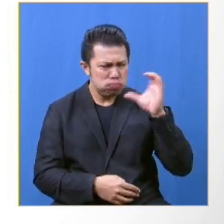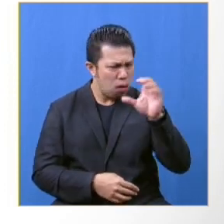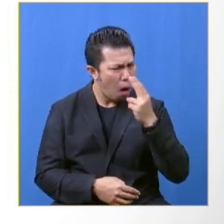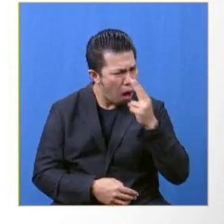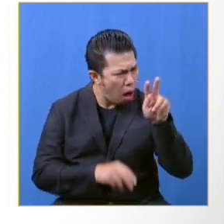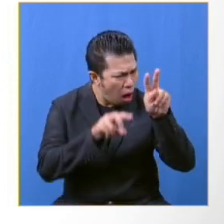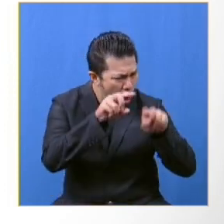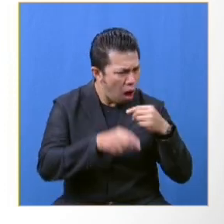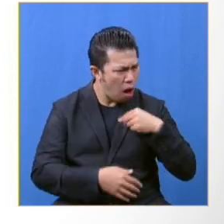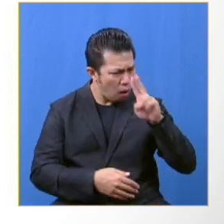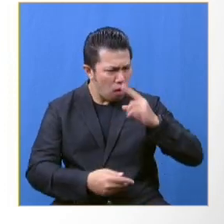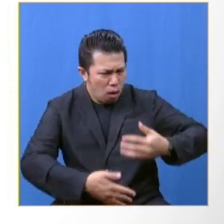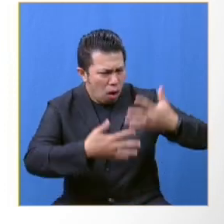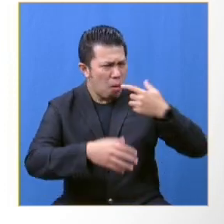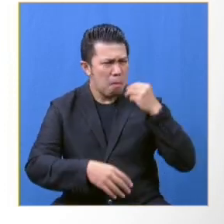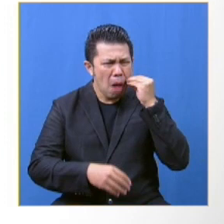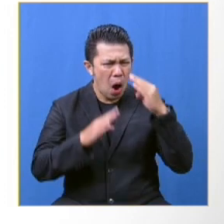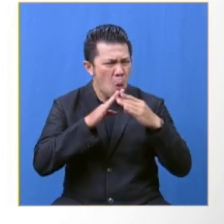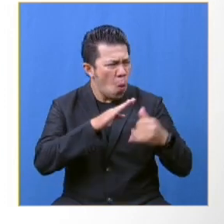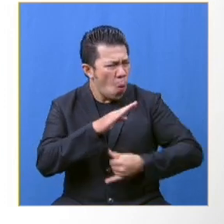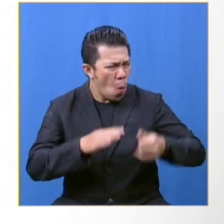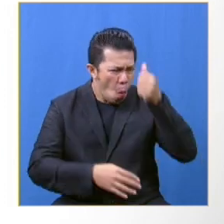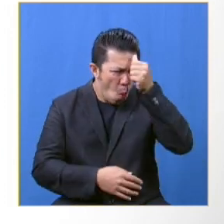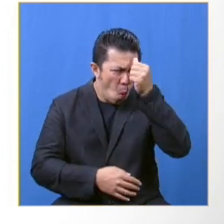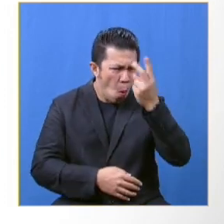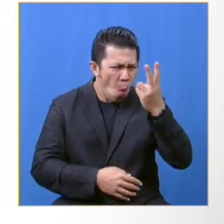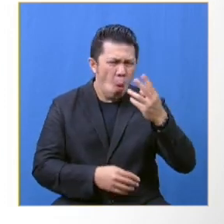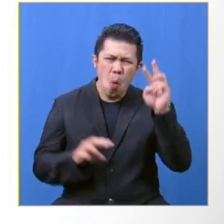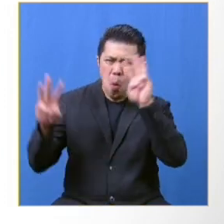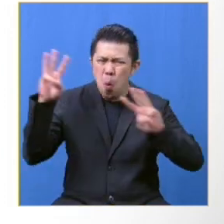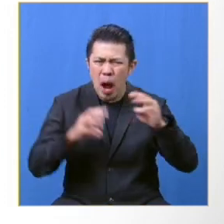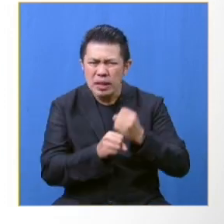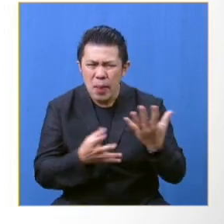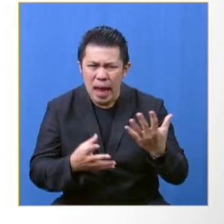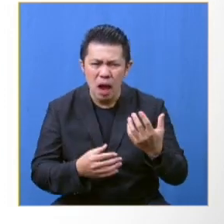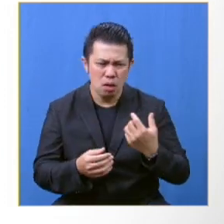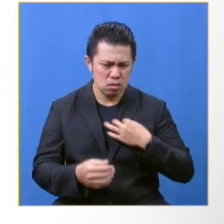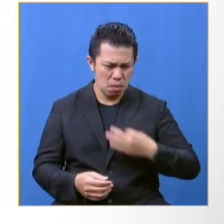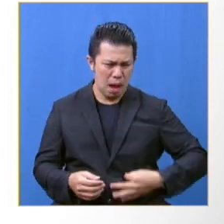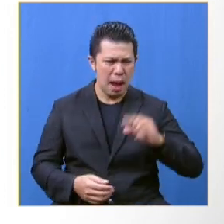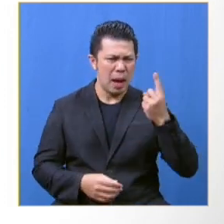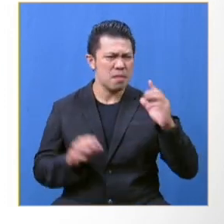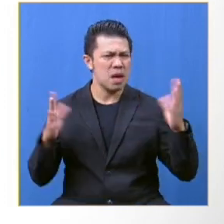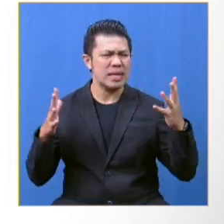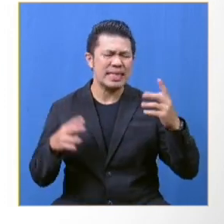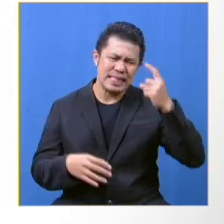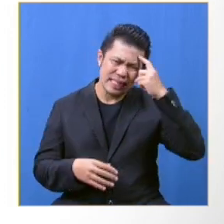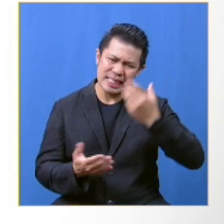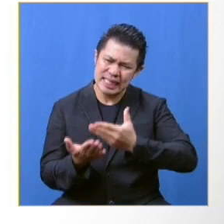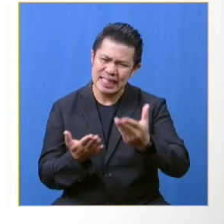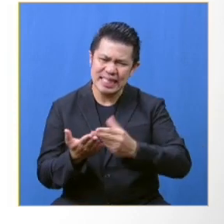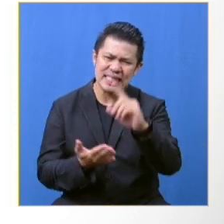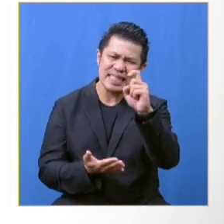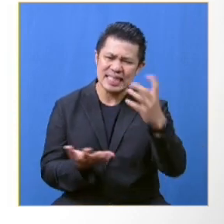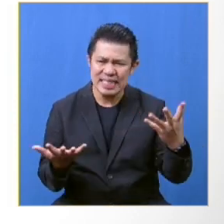ายๆคนถามว่าโหอยู่บ้านตั้งหลายวันจะทำอะไรกันดีแล้วสิ่งสำคัญไม่มีเสื้อผ้าใหม่จะใส่เพราะออกไปซื้อไม่